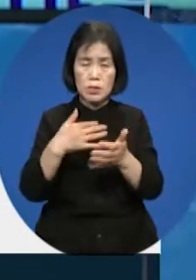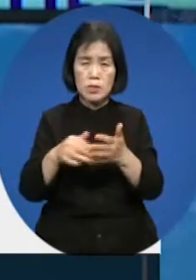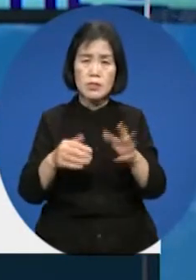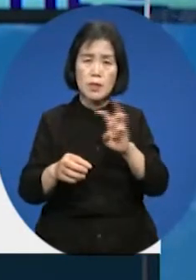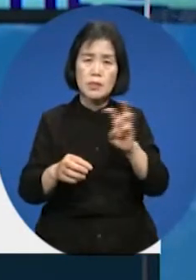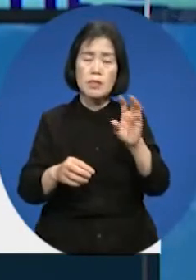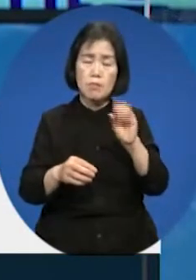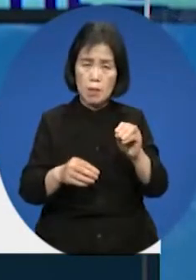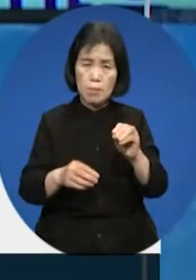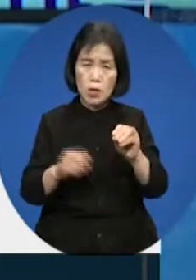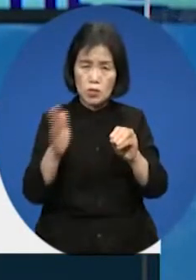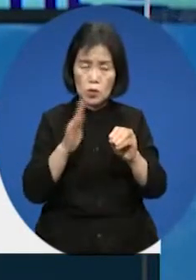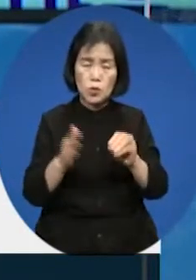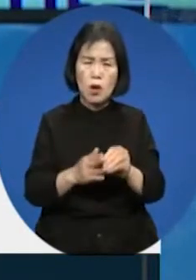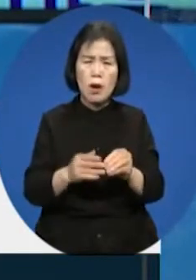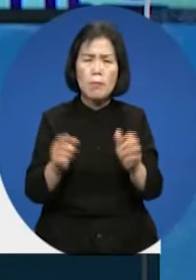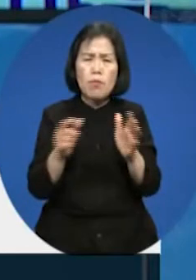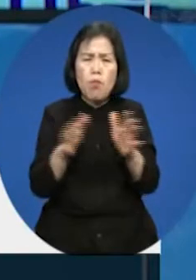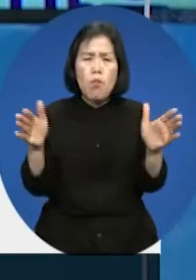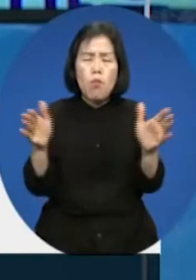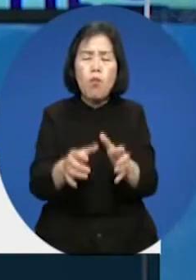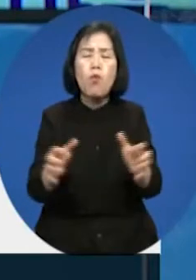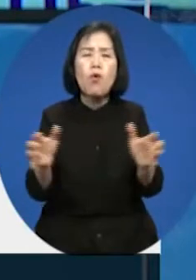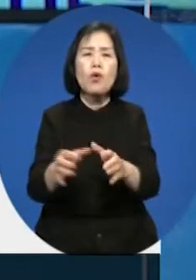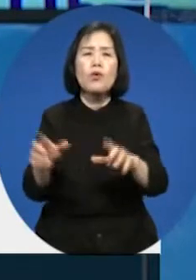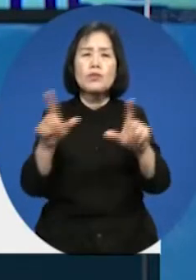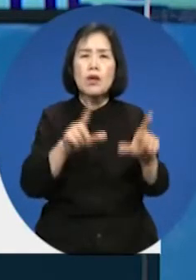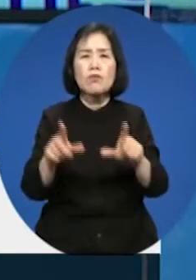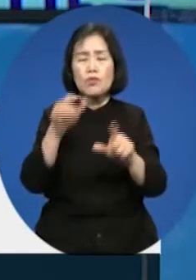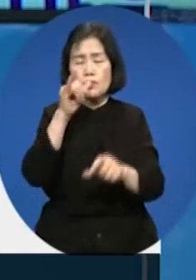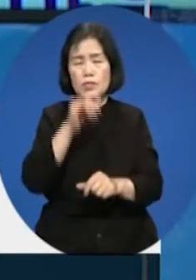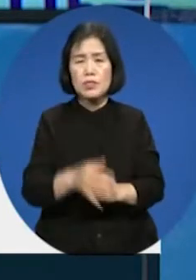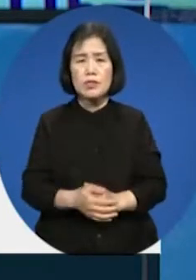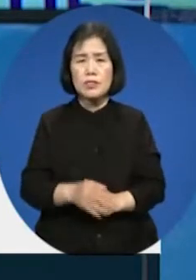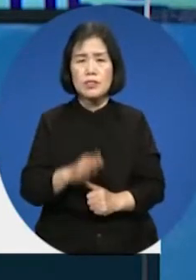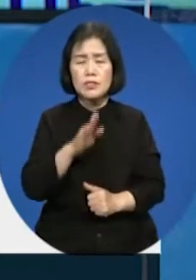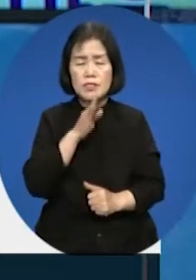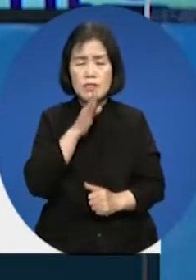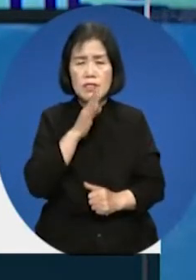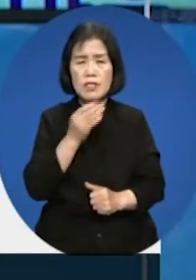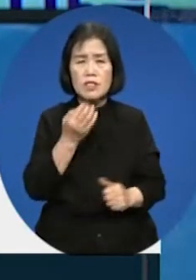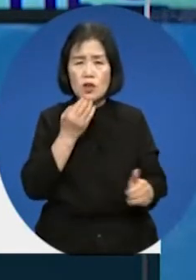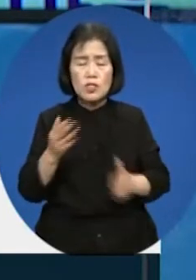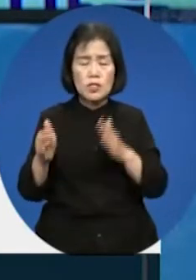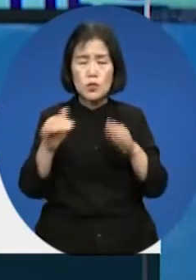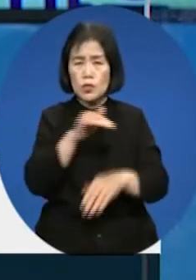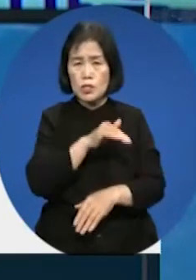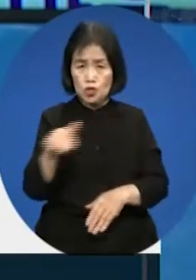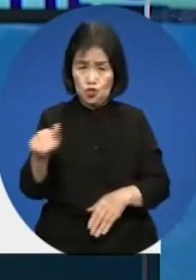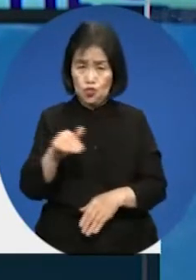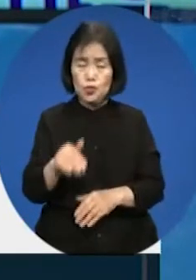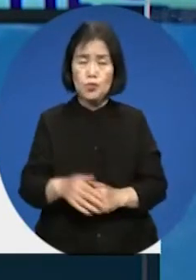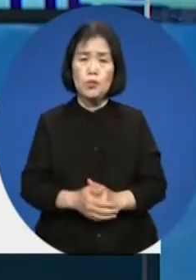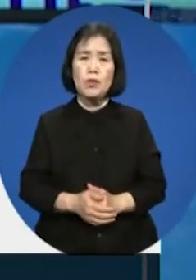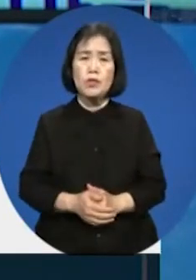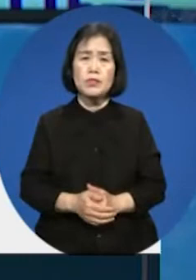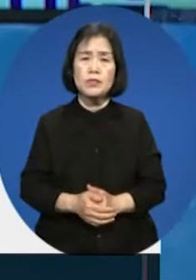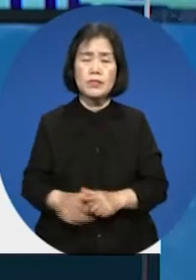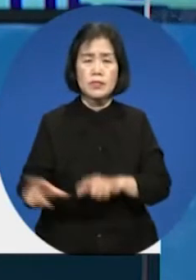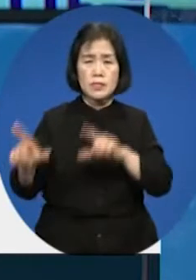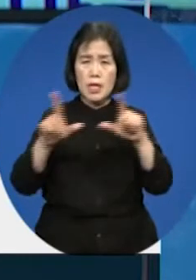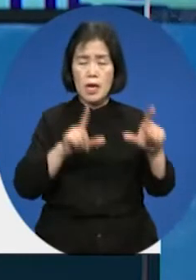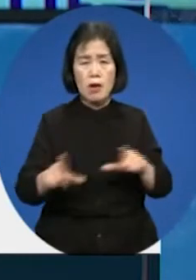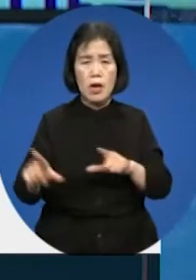굉장히 밀집돼서 생활하고 계세요. 근데 실제로 경기도의 기준으로 보면 저희가 생활